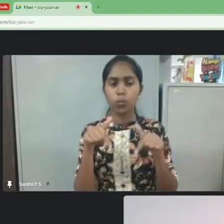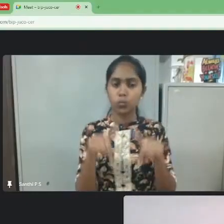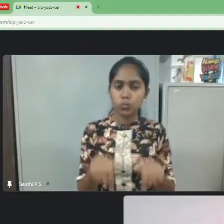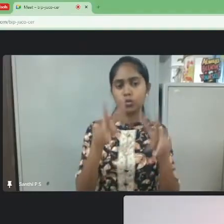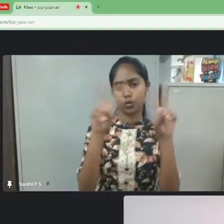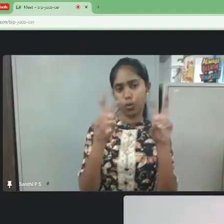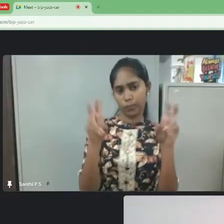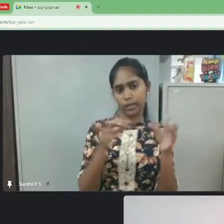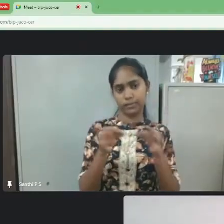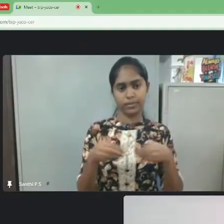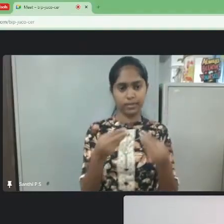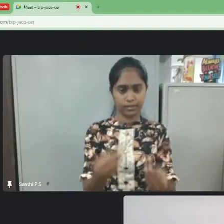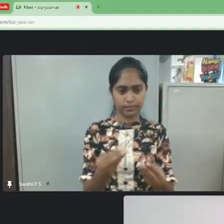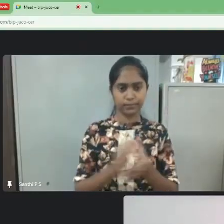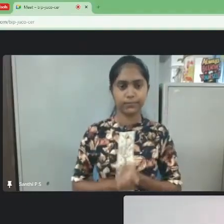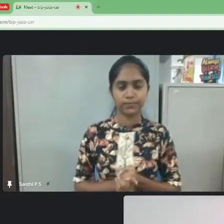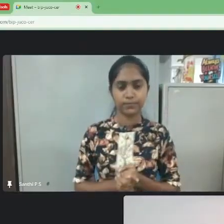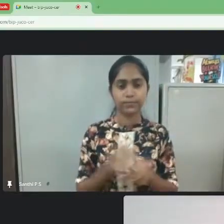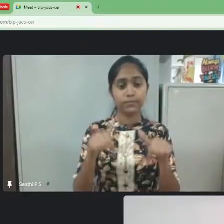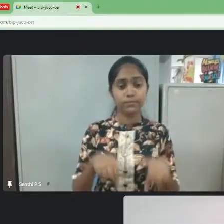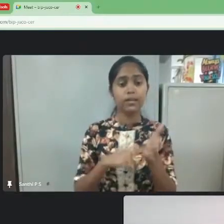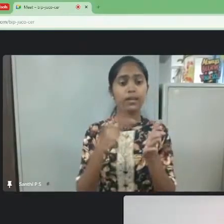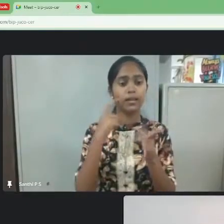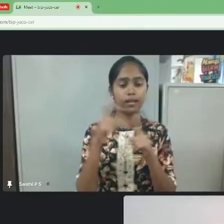സംസാരിക്കുന്നത്. ഇന്നത്തെ നമ്മുടെ നിഡാസിന്